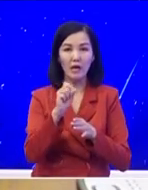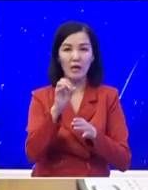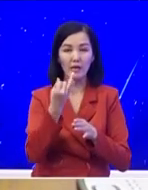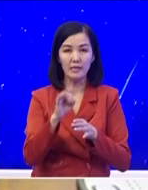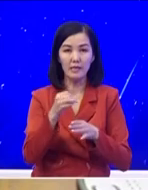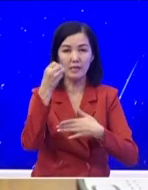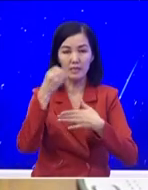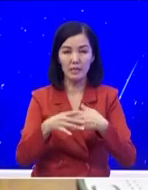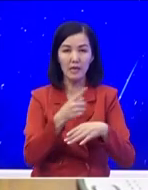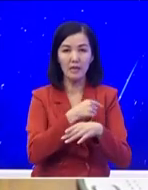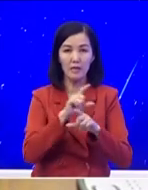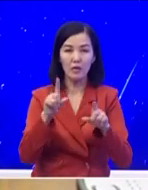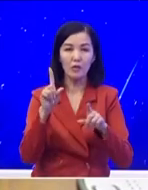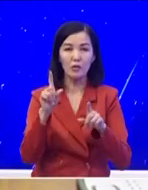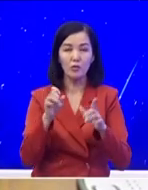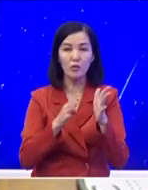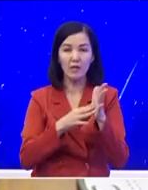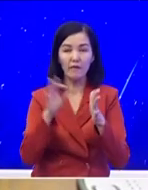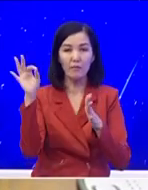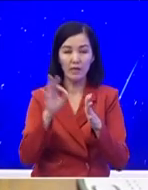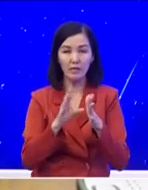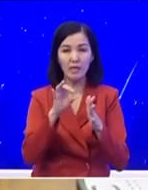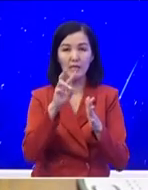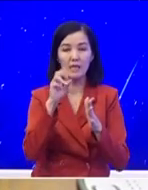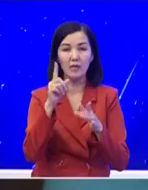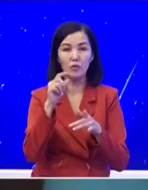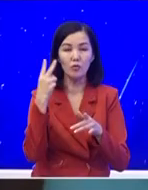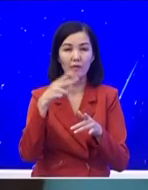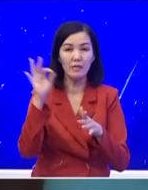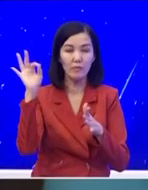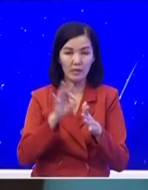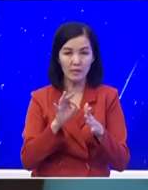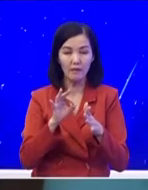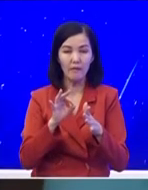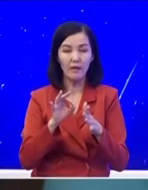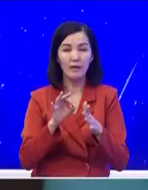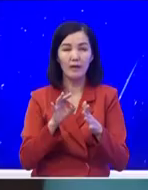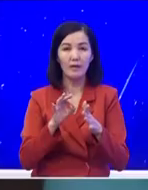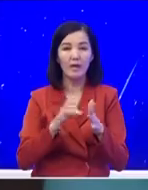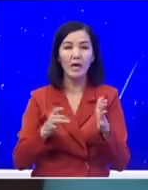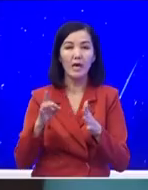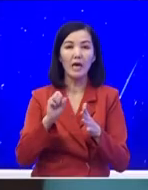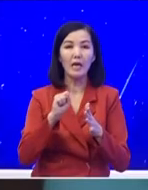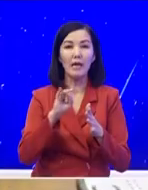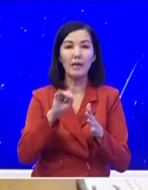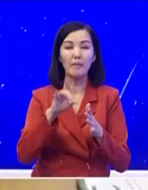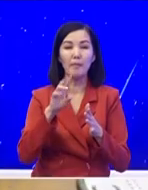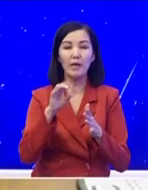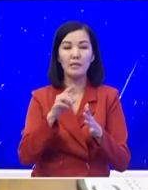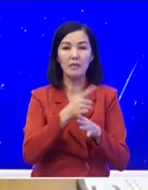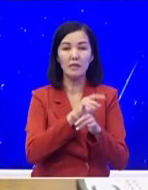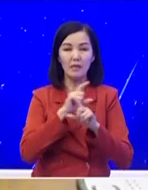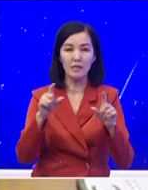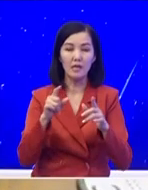центральная 109%. Ескельдинская 120%. И Райымбекская.